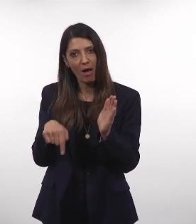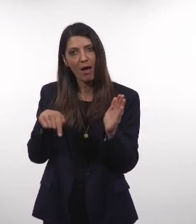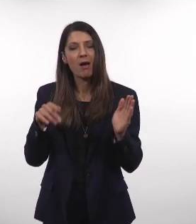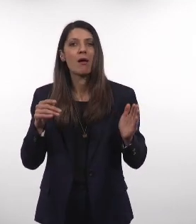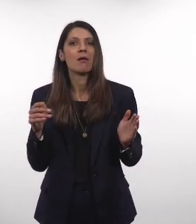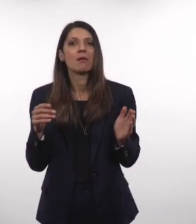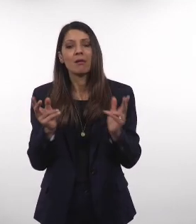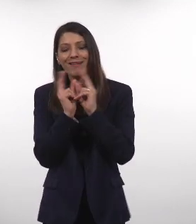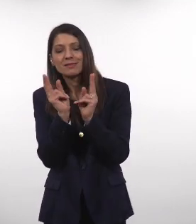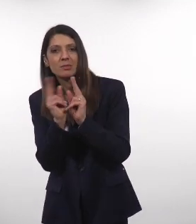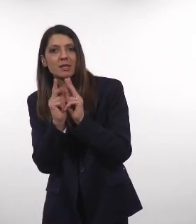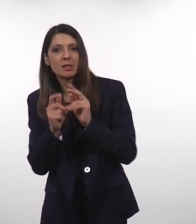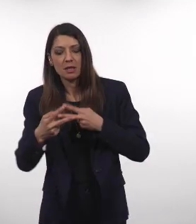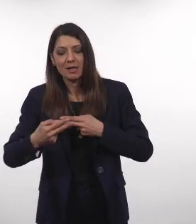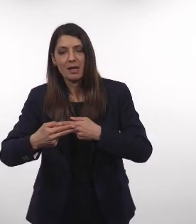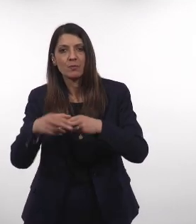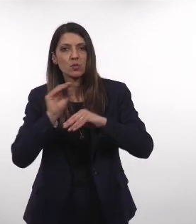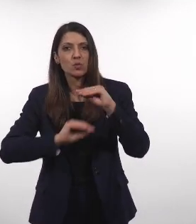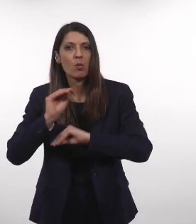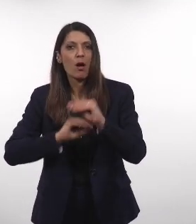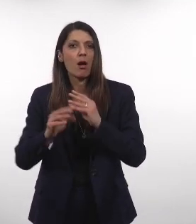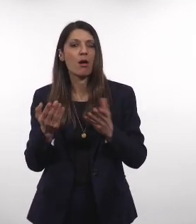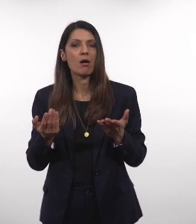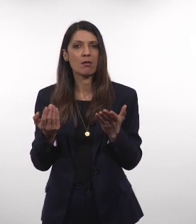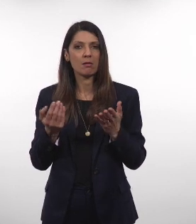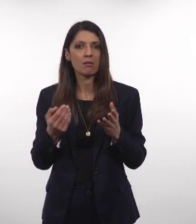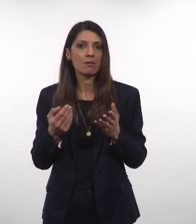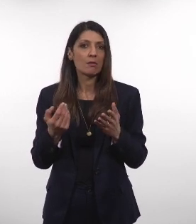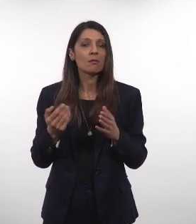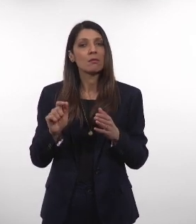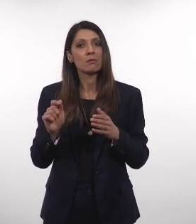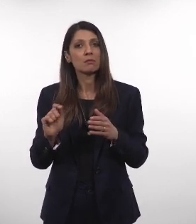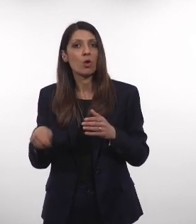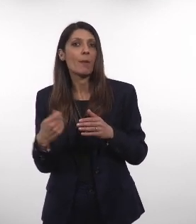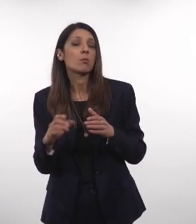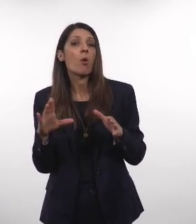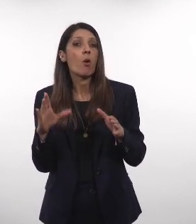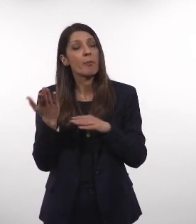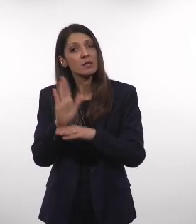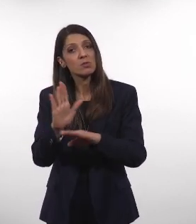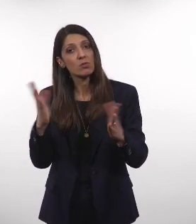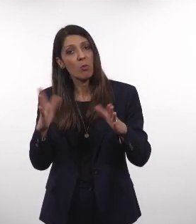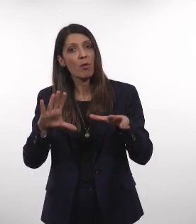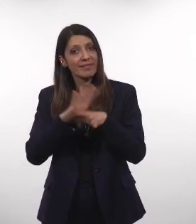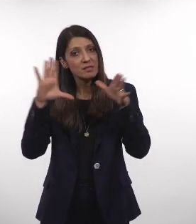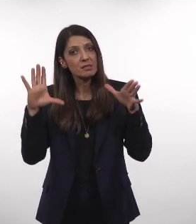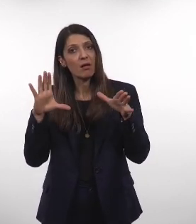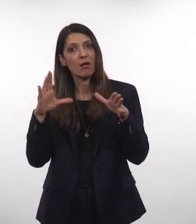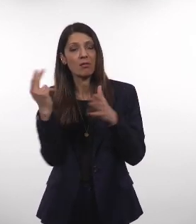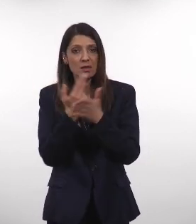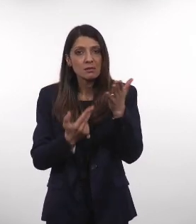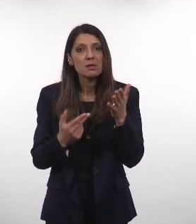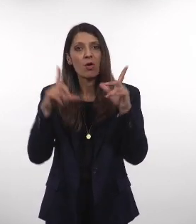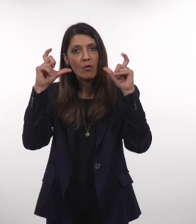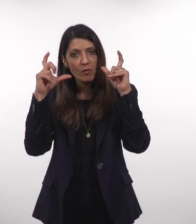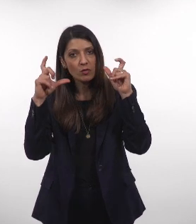de détailler les différentes étapes du soin. Et donc ces différentes étapes du soin sont présentées à la fois sous forme de dessin, sous forme de photos et sous forme